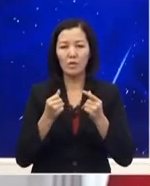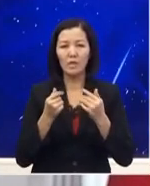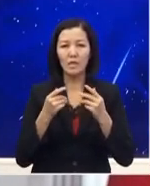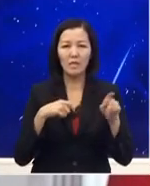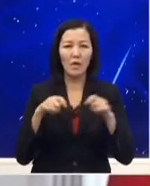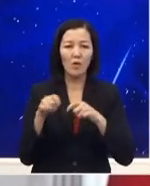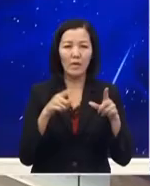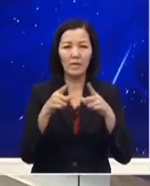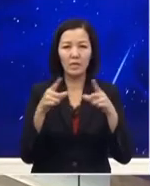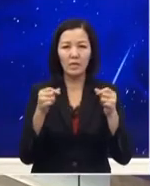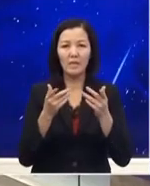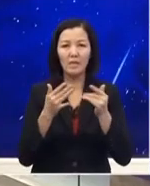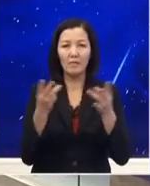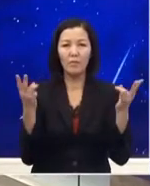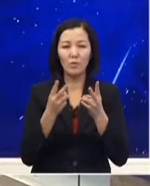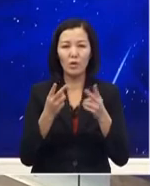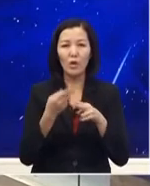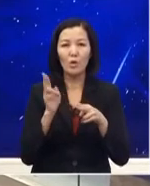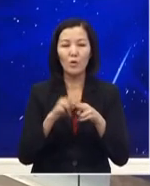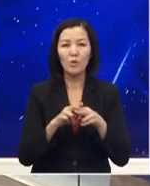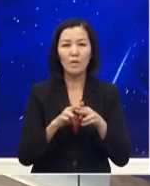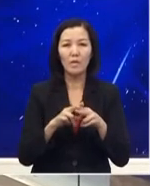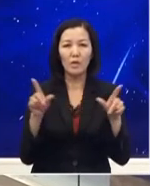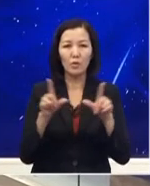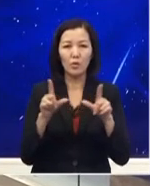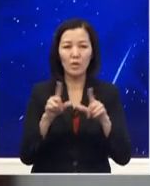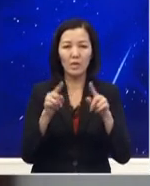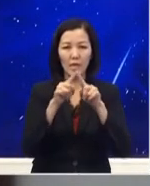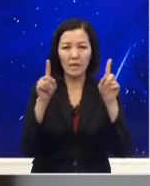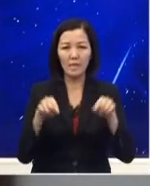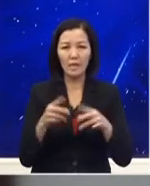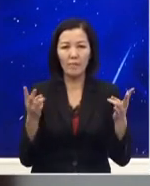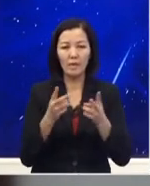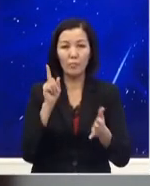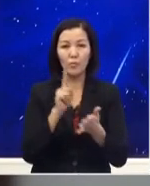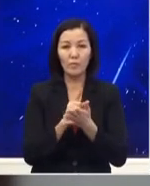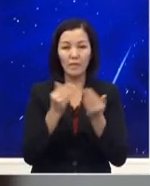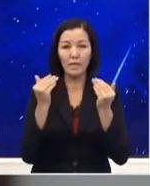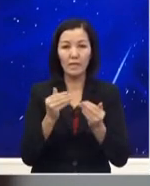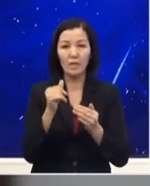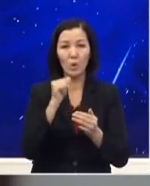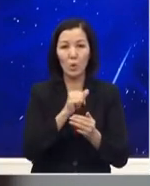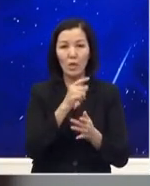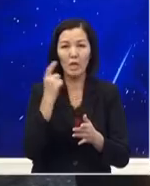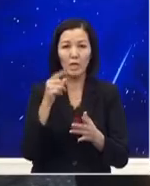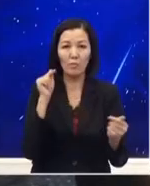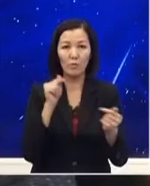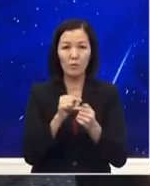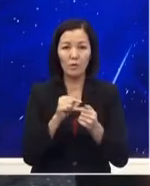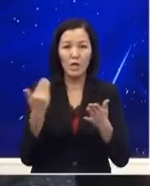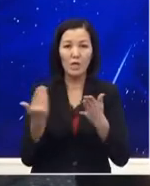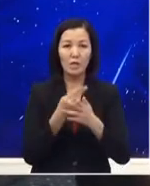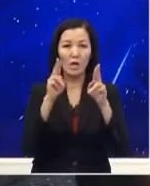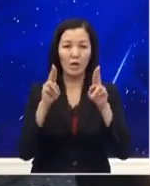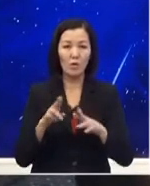тауардың чегін талап етуі керек, өйткені әр дүкенде кассалық аппарат болуы міндетті. Қазір көлеңкелі экономикамен күрес мақсатында жаңа